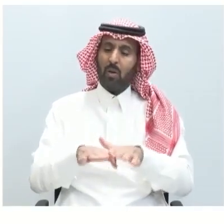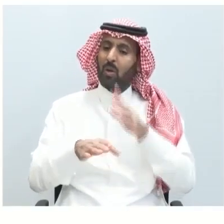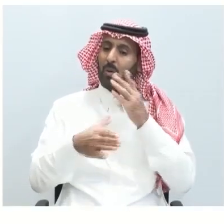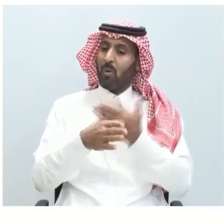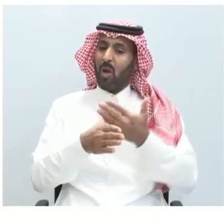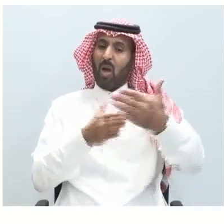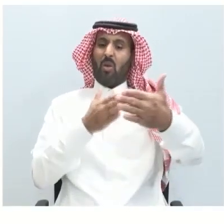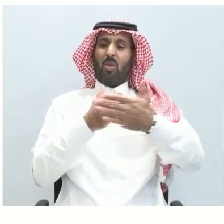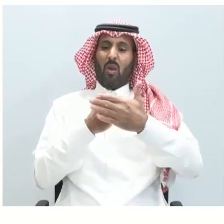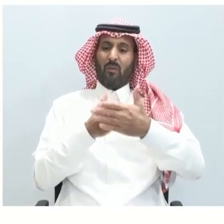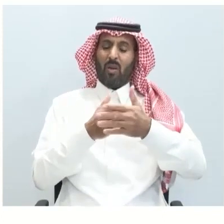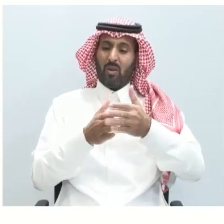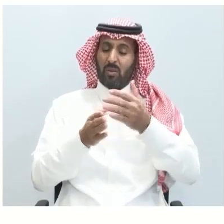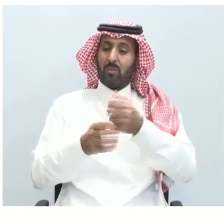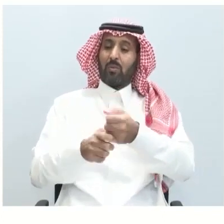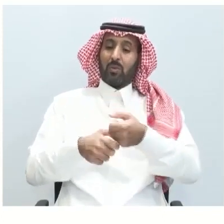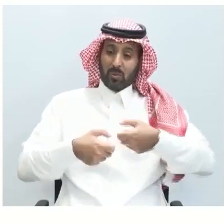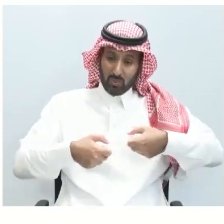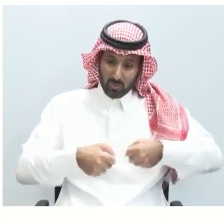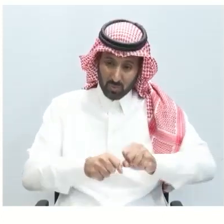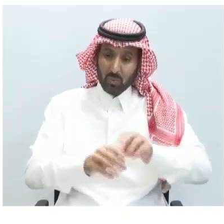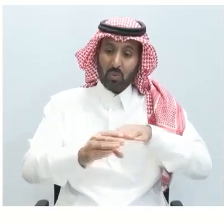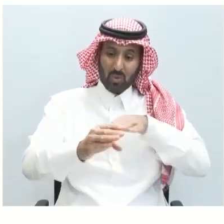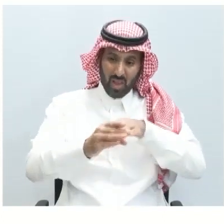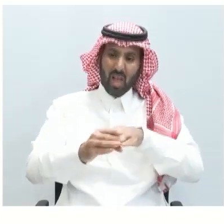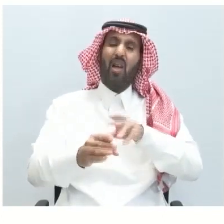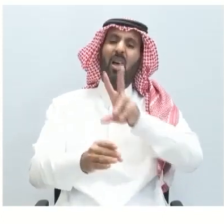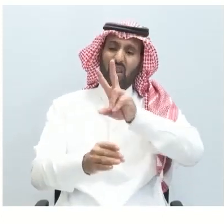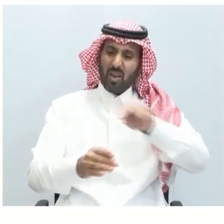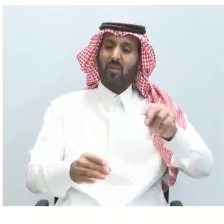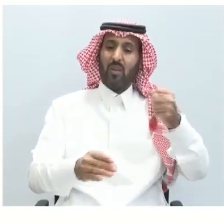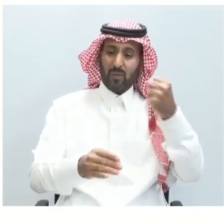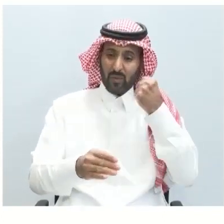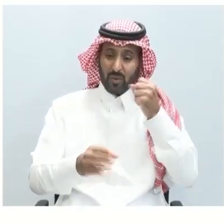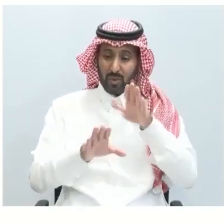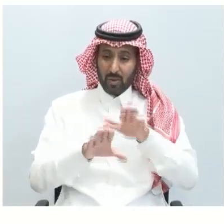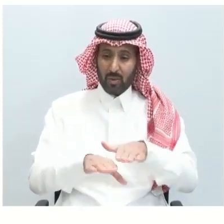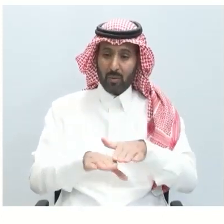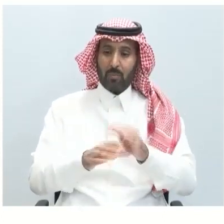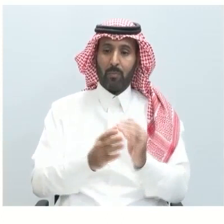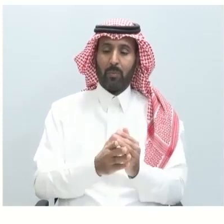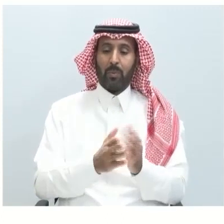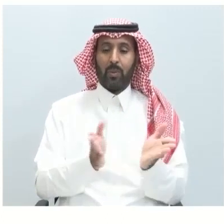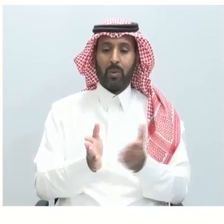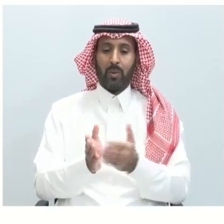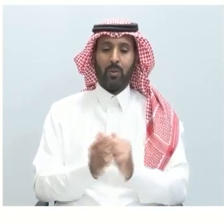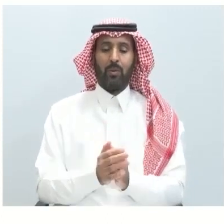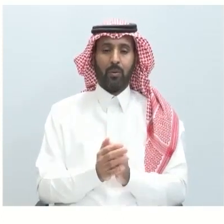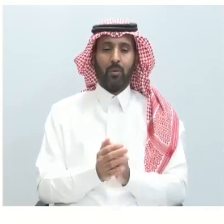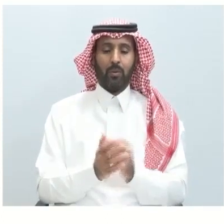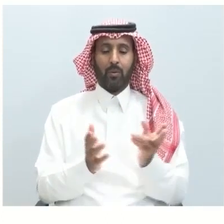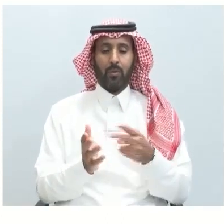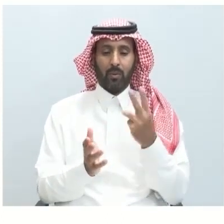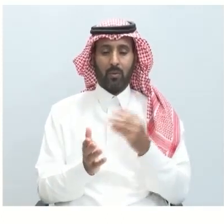دفع وشد لكن نعم هو في حاله اتزان ديناميكي فيزيائي هذا هو المثال